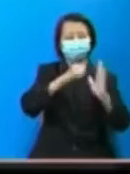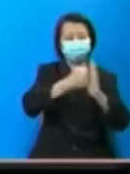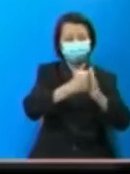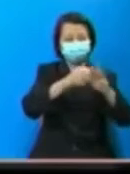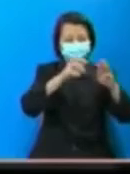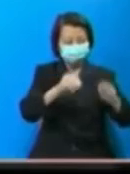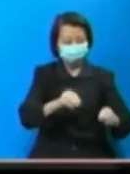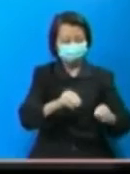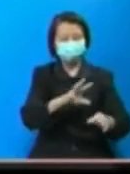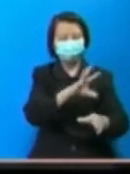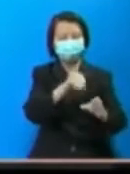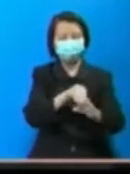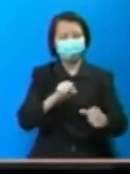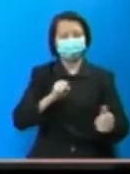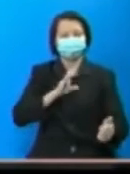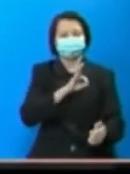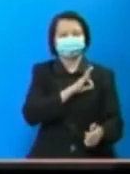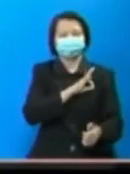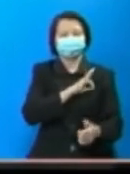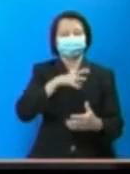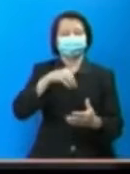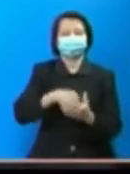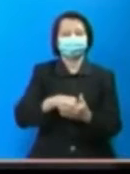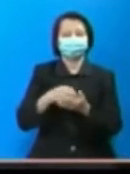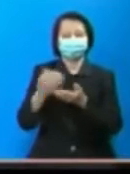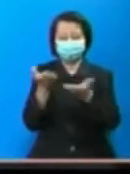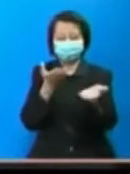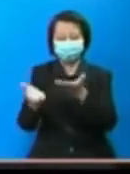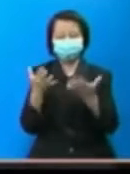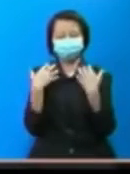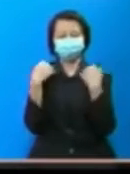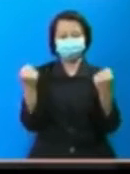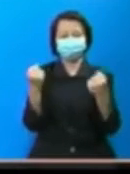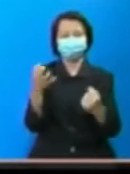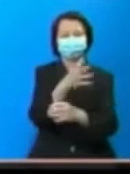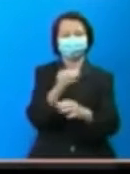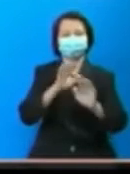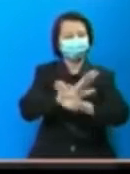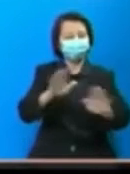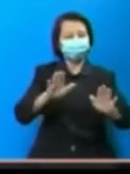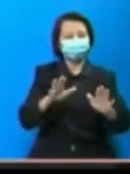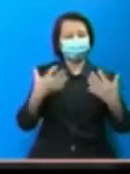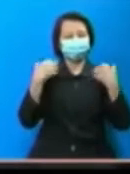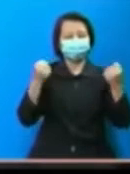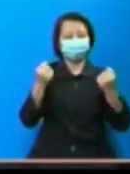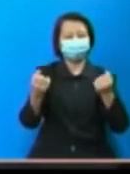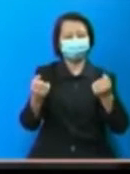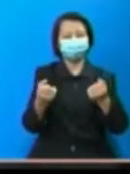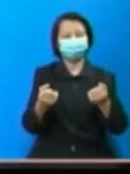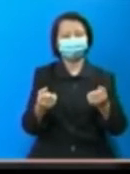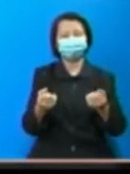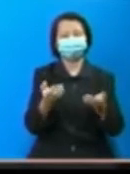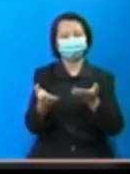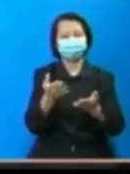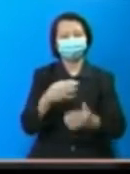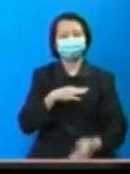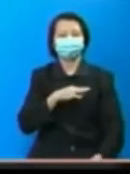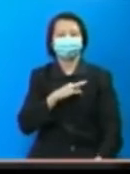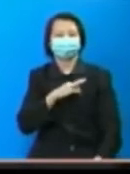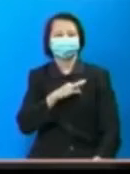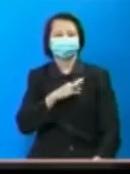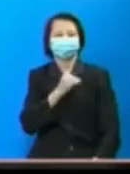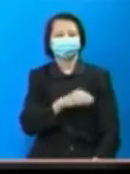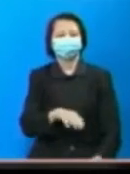merangkumi penjawat awam dalam sektor primatan kesehatan dan bukan prepatan kesehatan sukarelawan